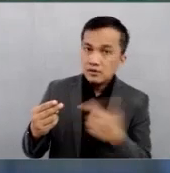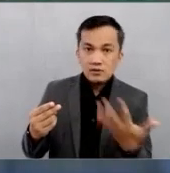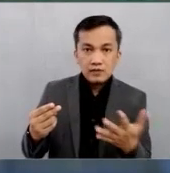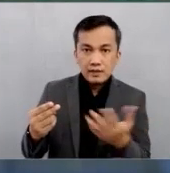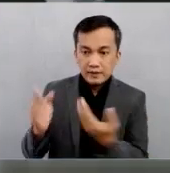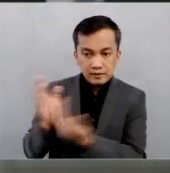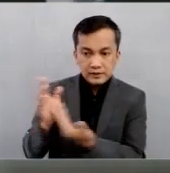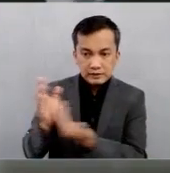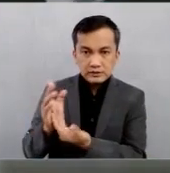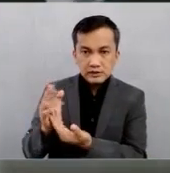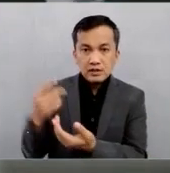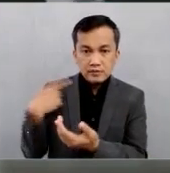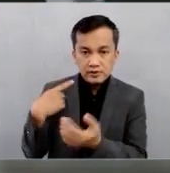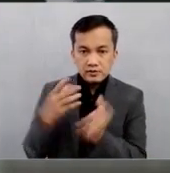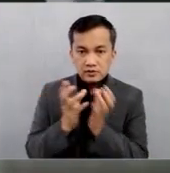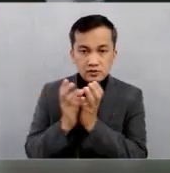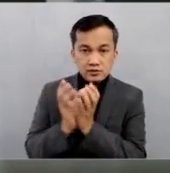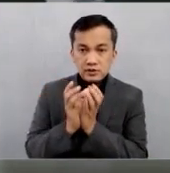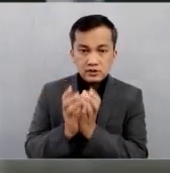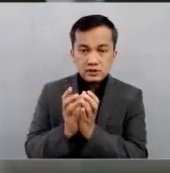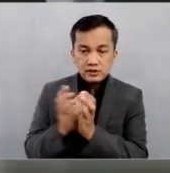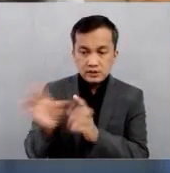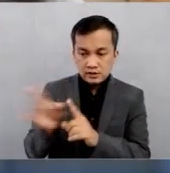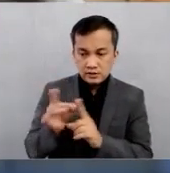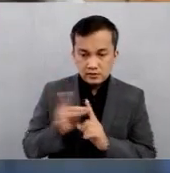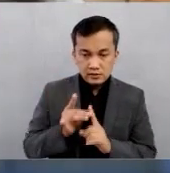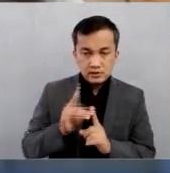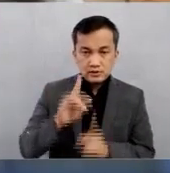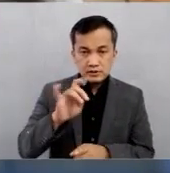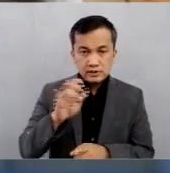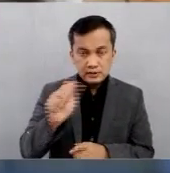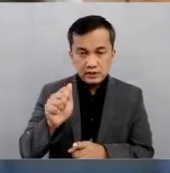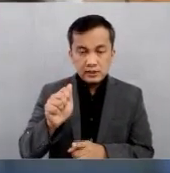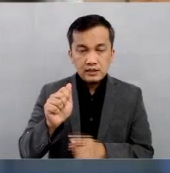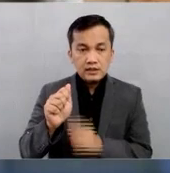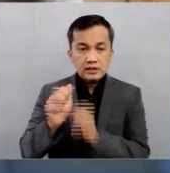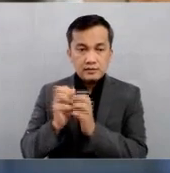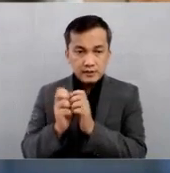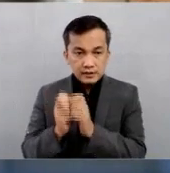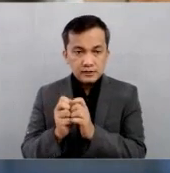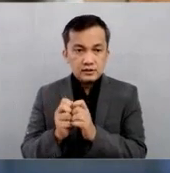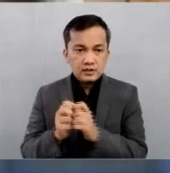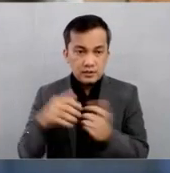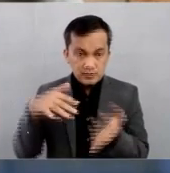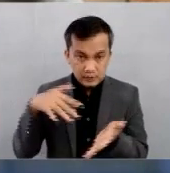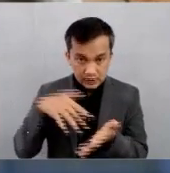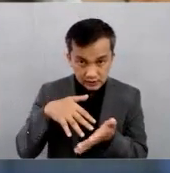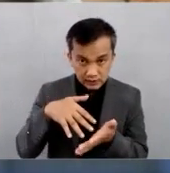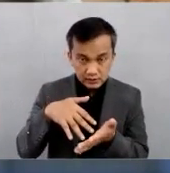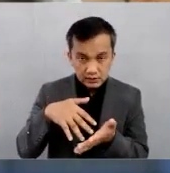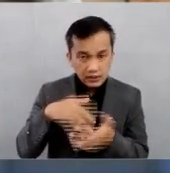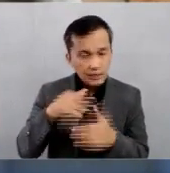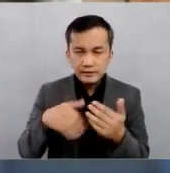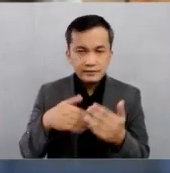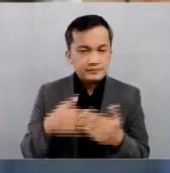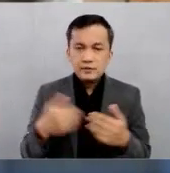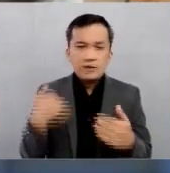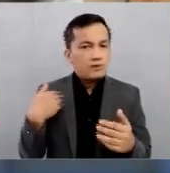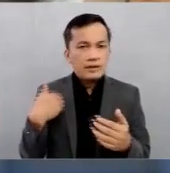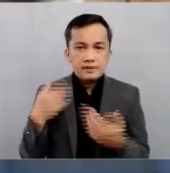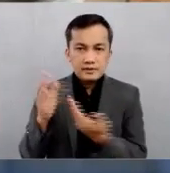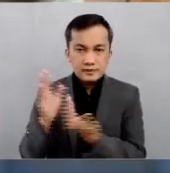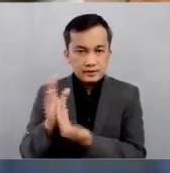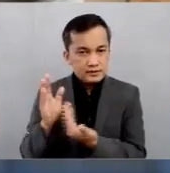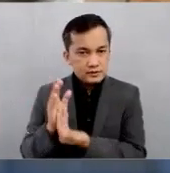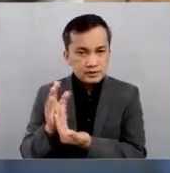mayroong community transmission ng Delta variant. So pinag-aaralan pa rin po ito lahat. Wala pa ho tayong sufficient evidence for this, but we